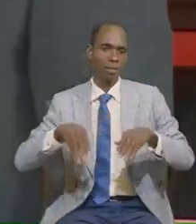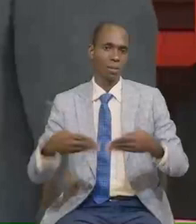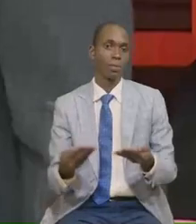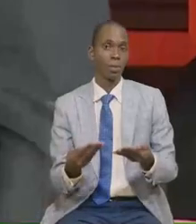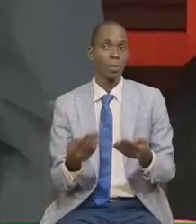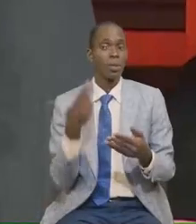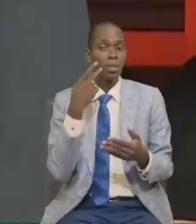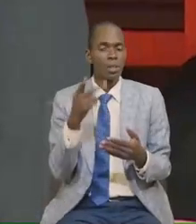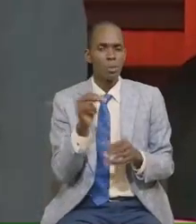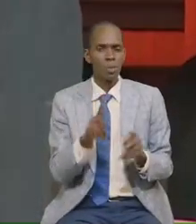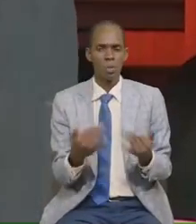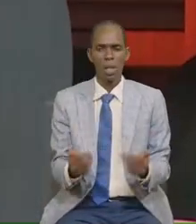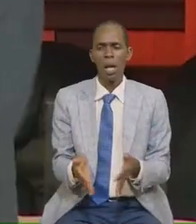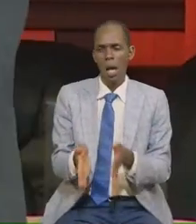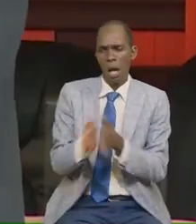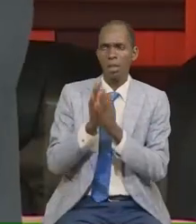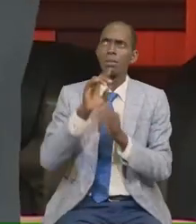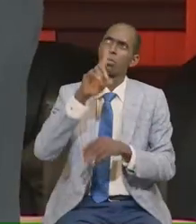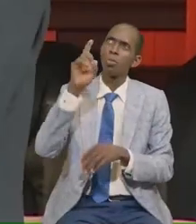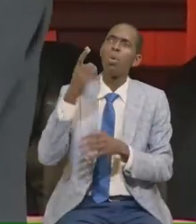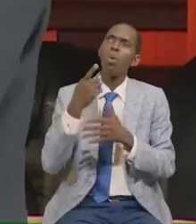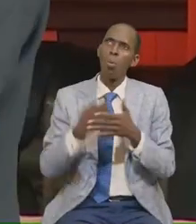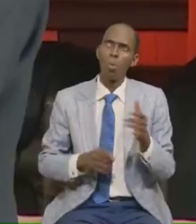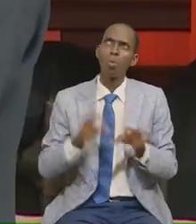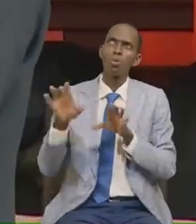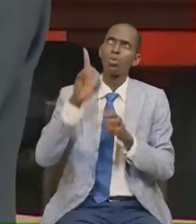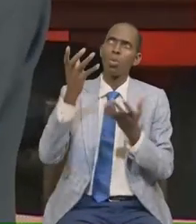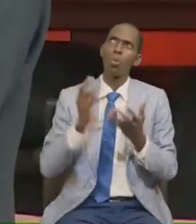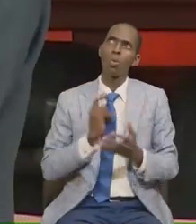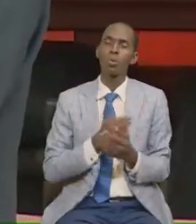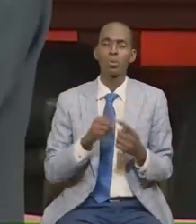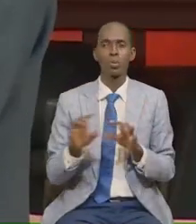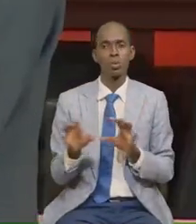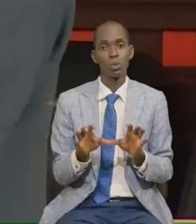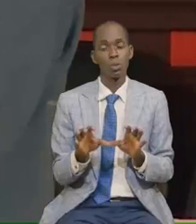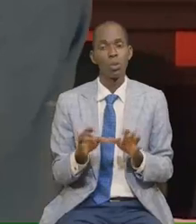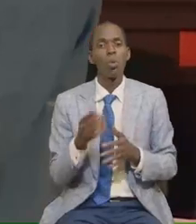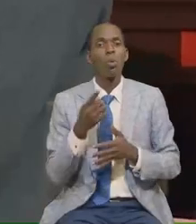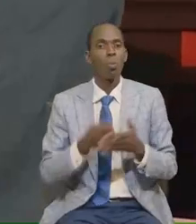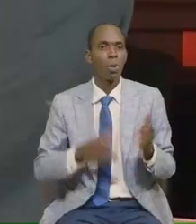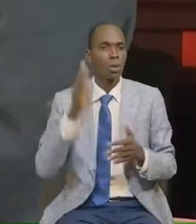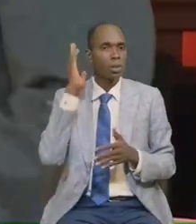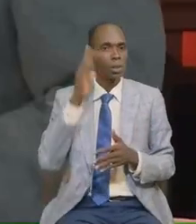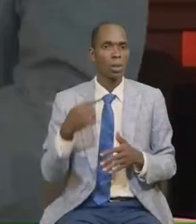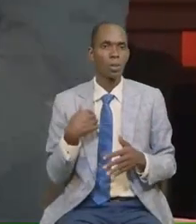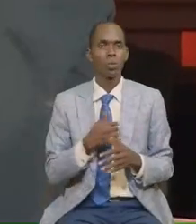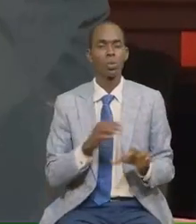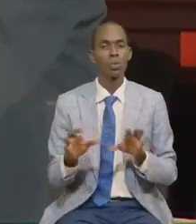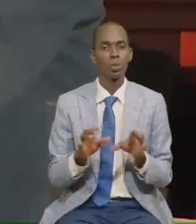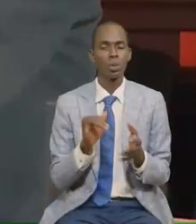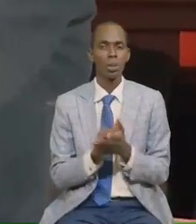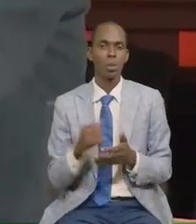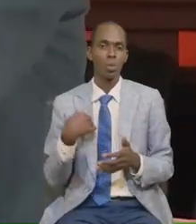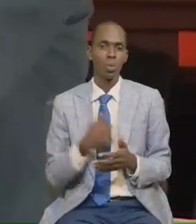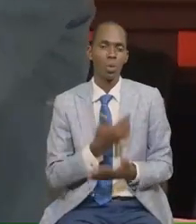qu'est-ce qui devait faire que devons nous faire pour que devons nous faire pour faire les œuvres de